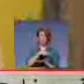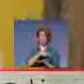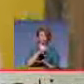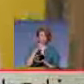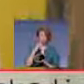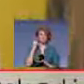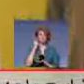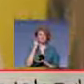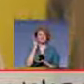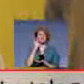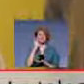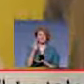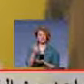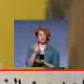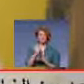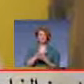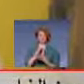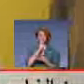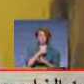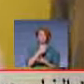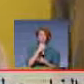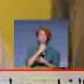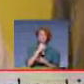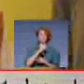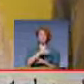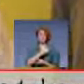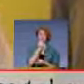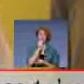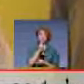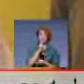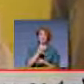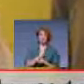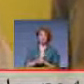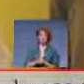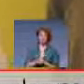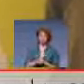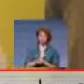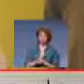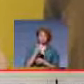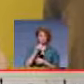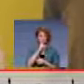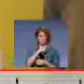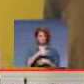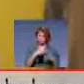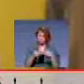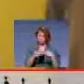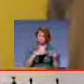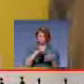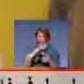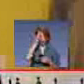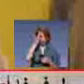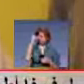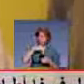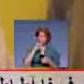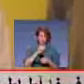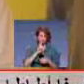تسمع عندها شفافيه عندها شفافيه لكن ما هياش هي السبب ومش لا. السر فيها لا وان البنت دي خارقه للعاده لا